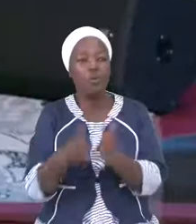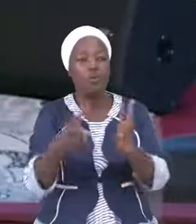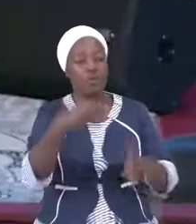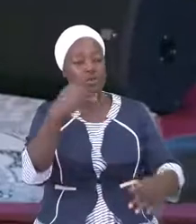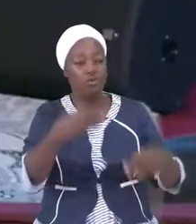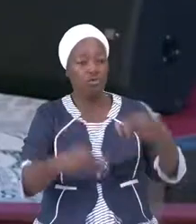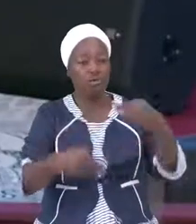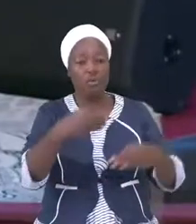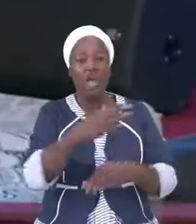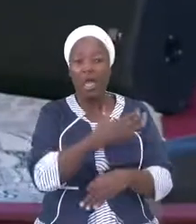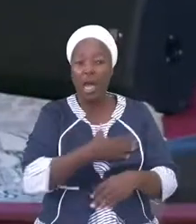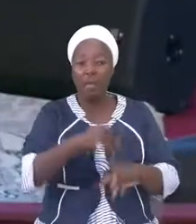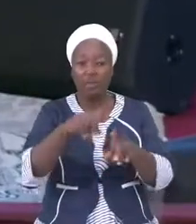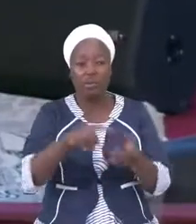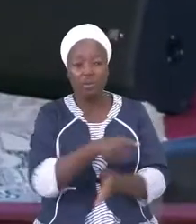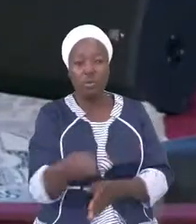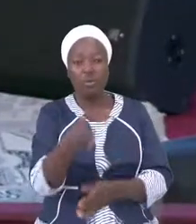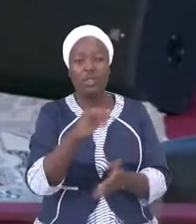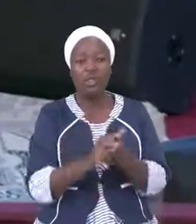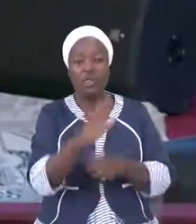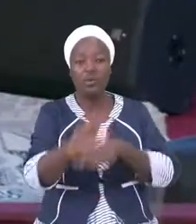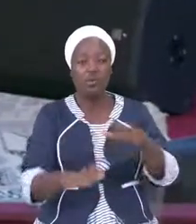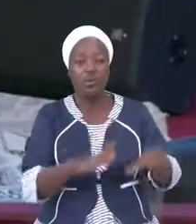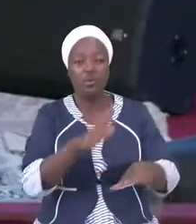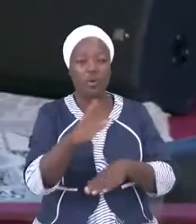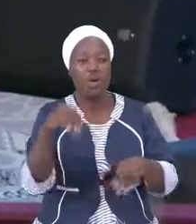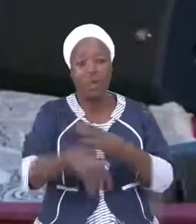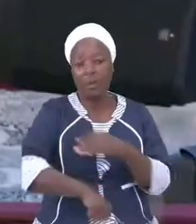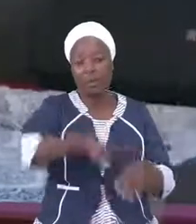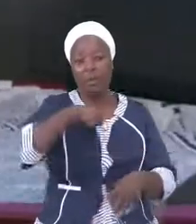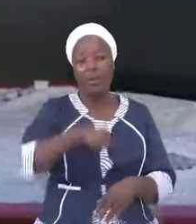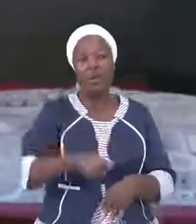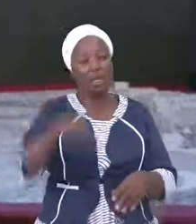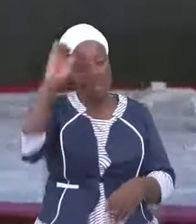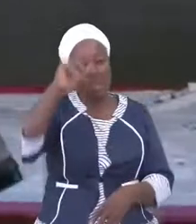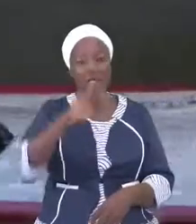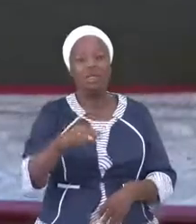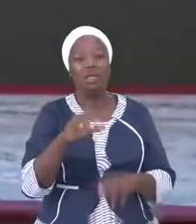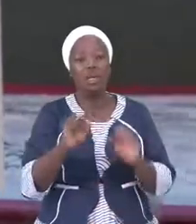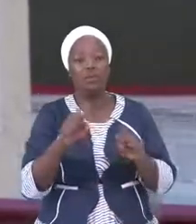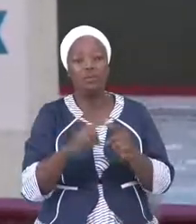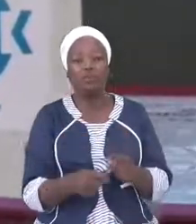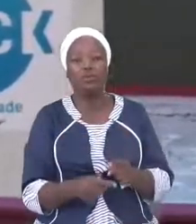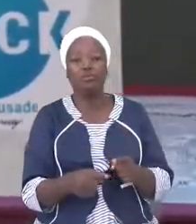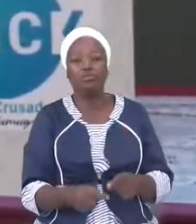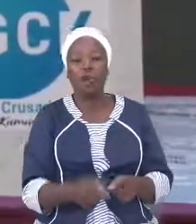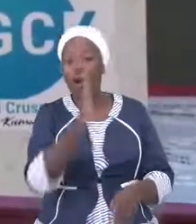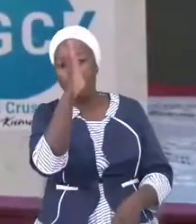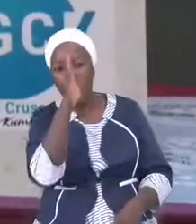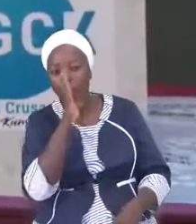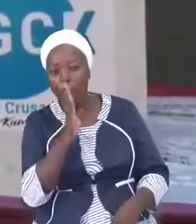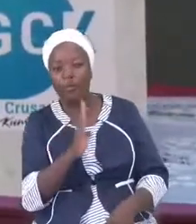les voies justes, et qui peut abaisser ceux qui marchent avec lui.